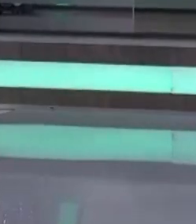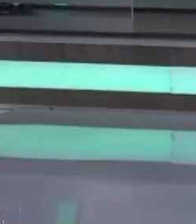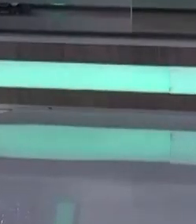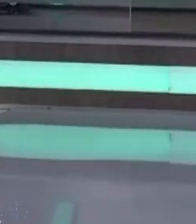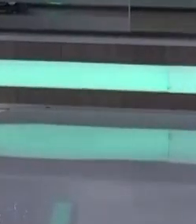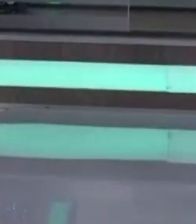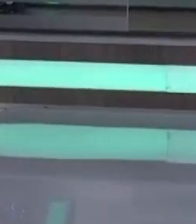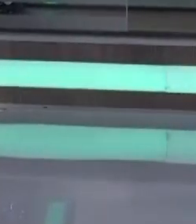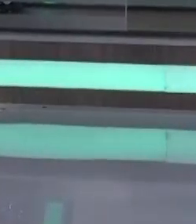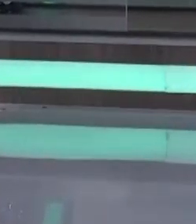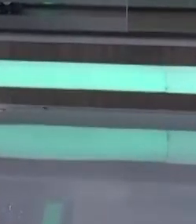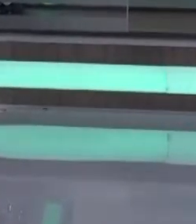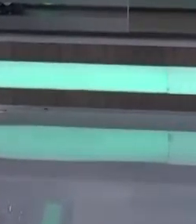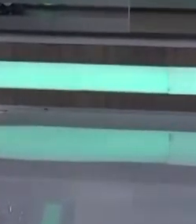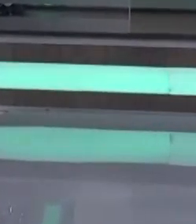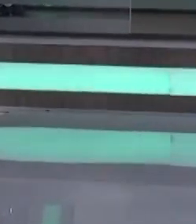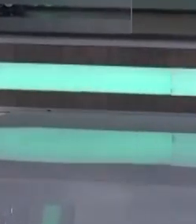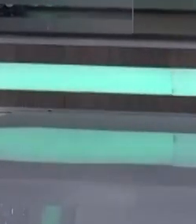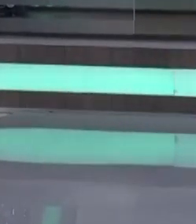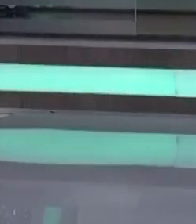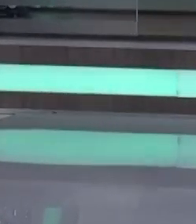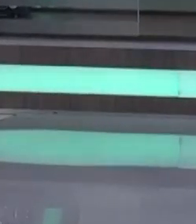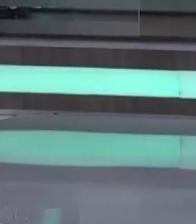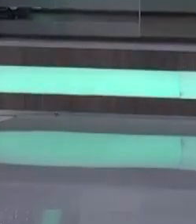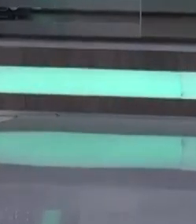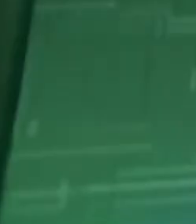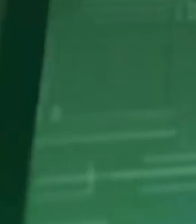продолжим информационный час смотрите сегодня выпуске